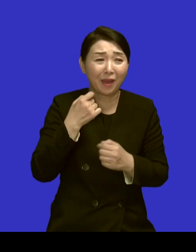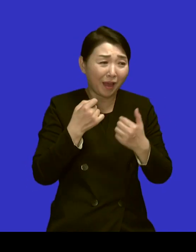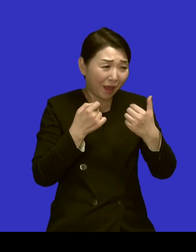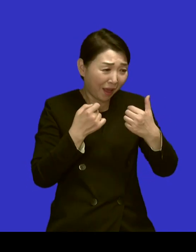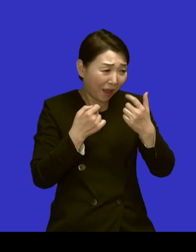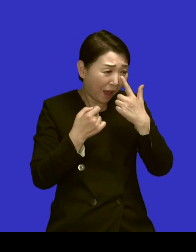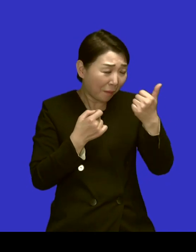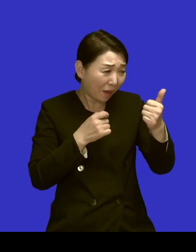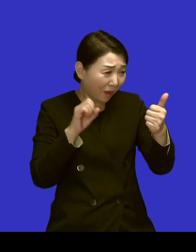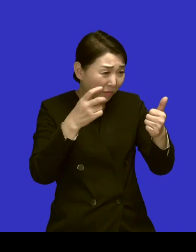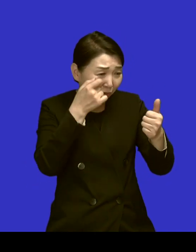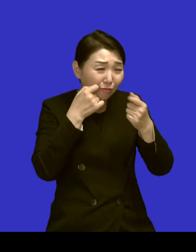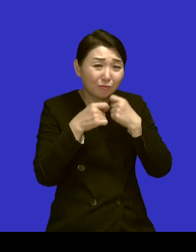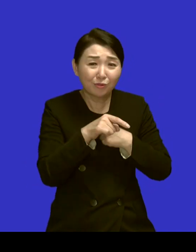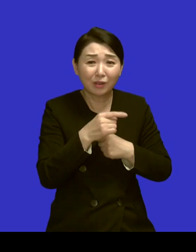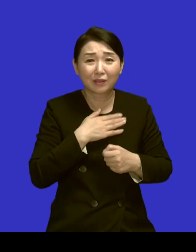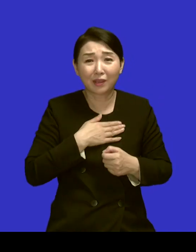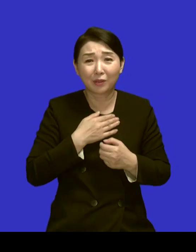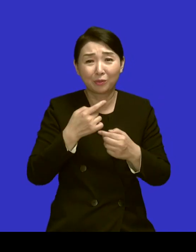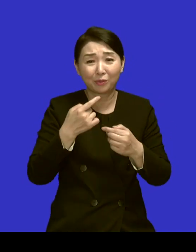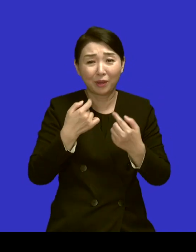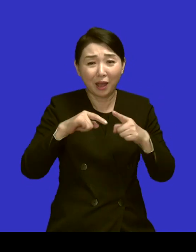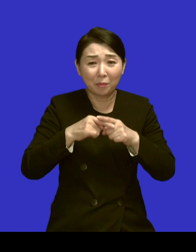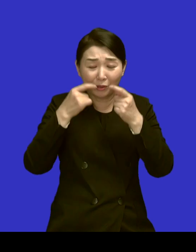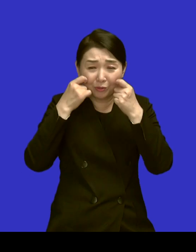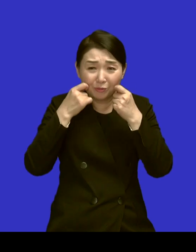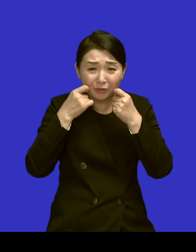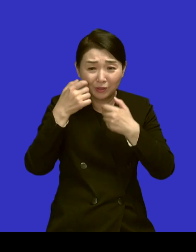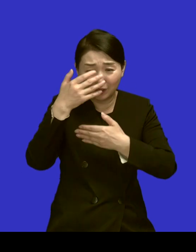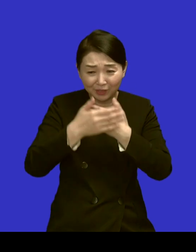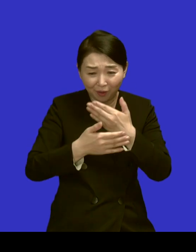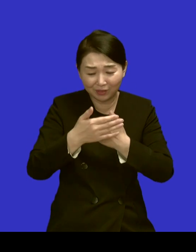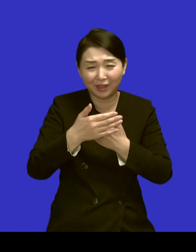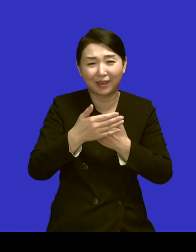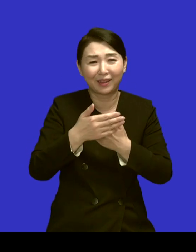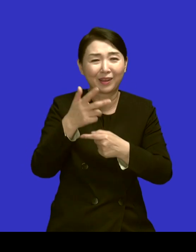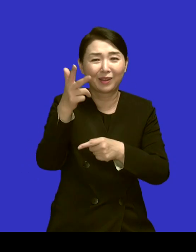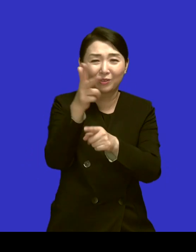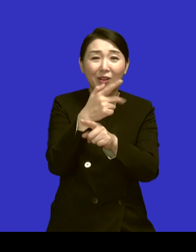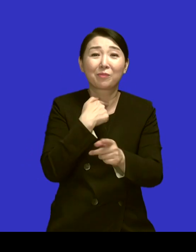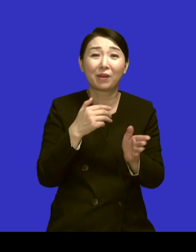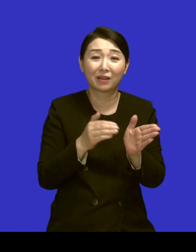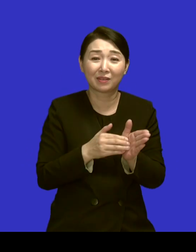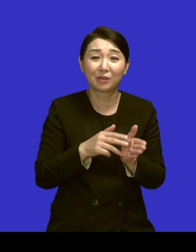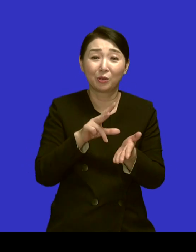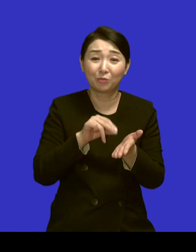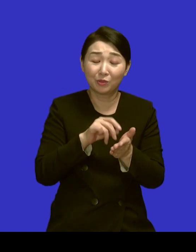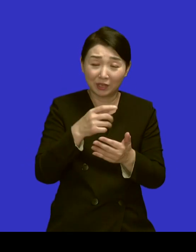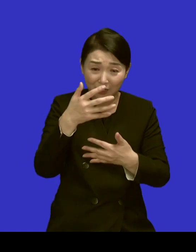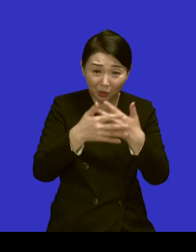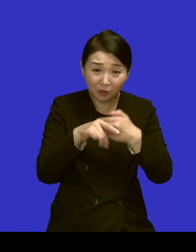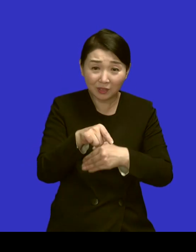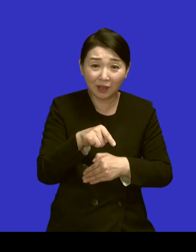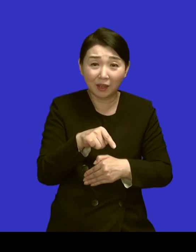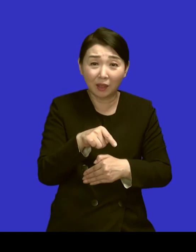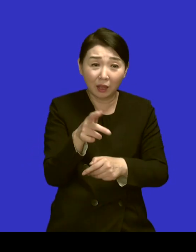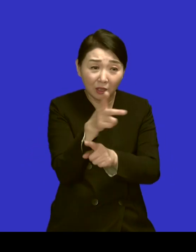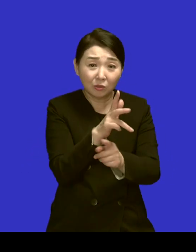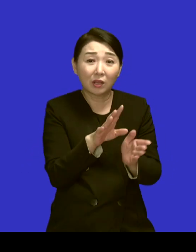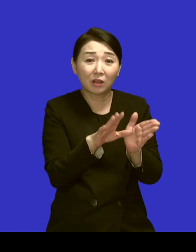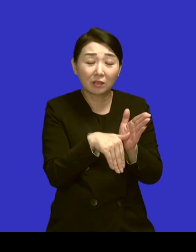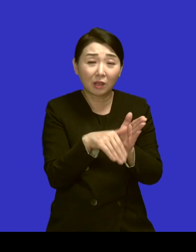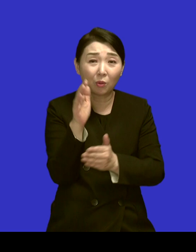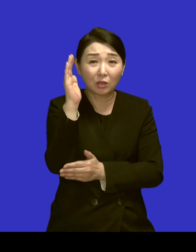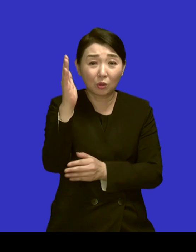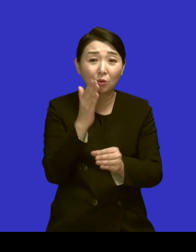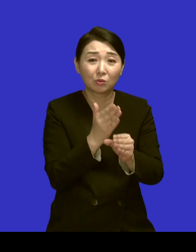터지시니까 저도 그날 눈물이 터져갖고 그게 영상 내내 이렇게 담겼거든요. 근데 문제는 이 영상 찍는 내내는 이게